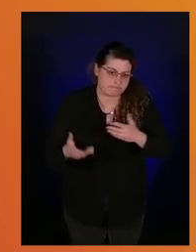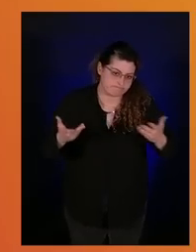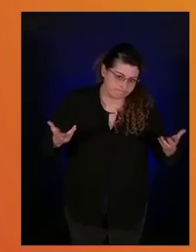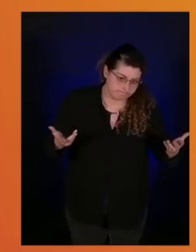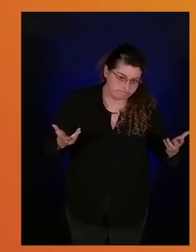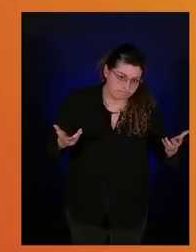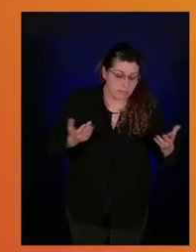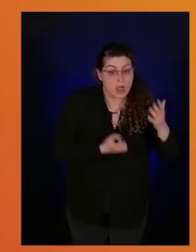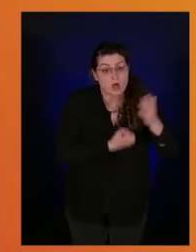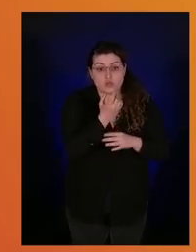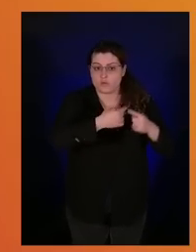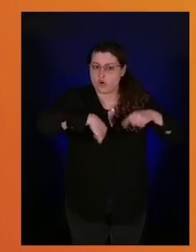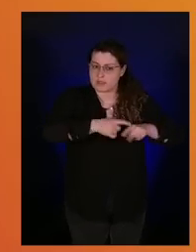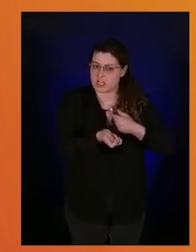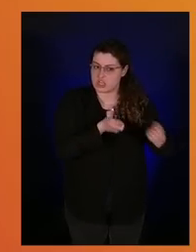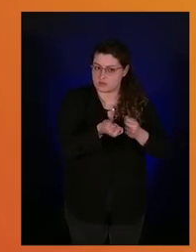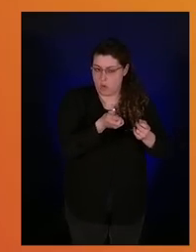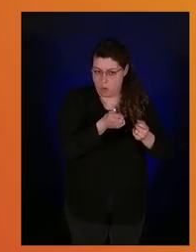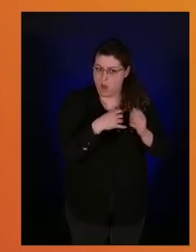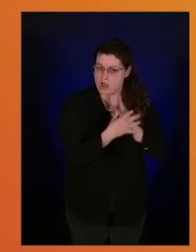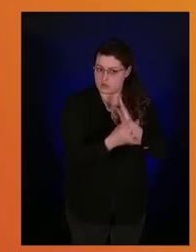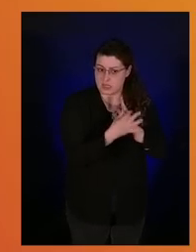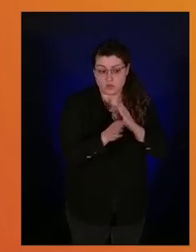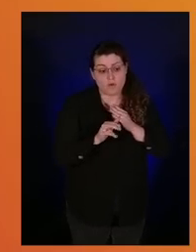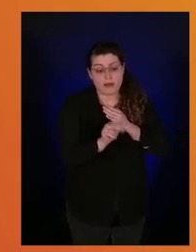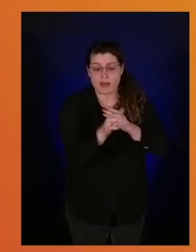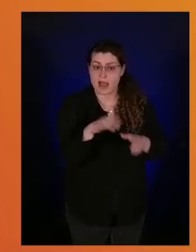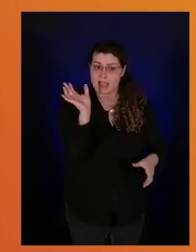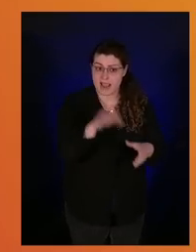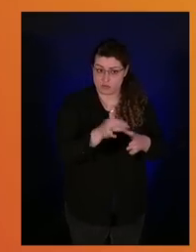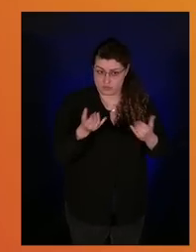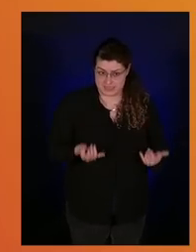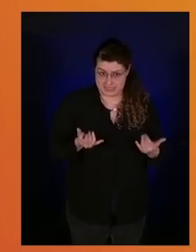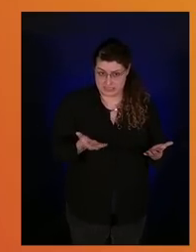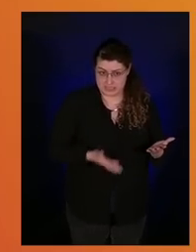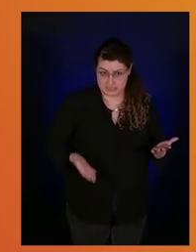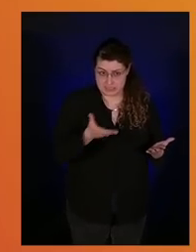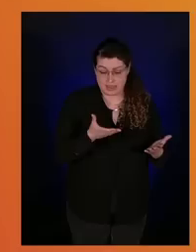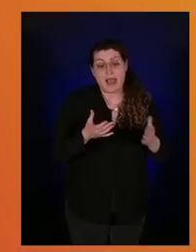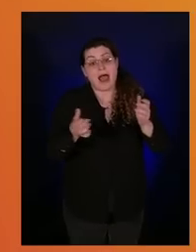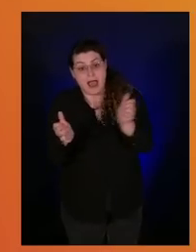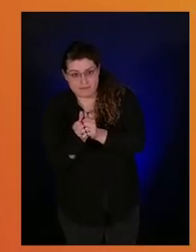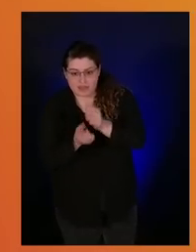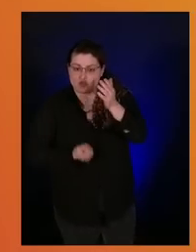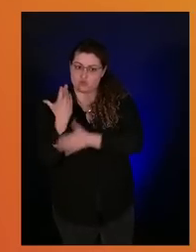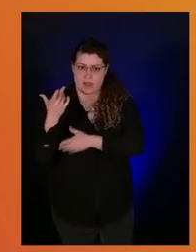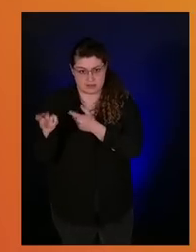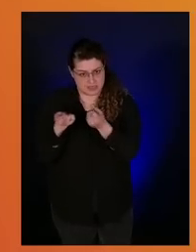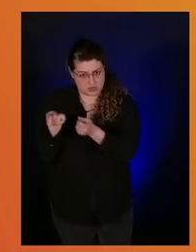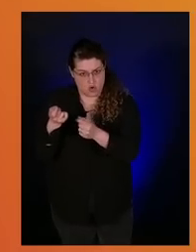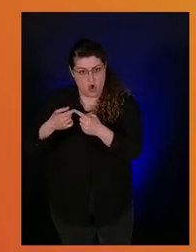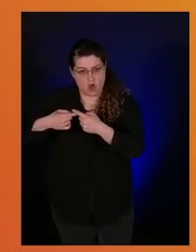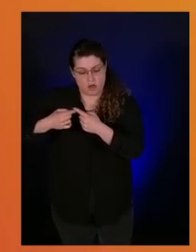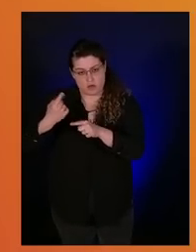comité de gestion de la cotisation qui sera élu lors de ce congrès devra, avec la nouvelle direction confédérale, travailler à une